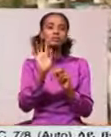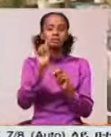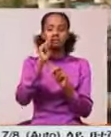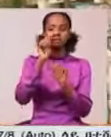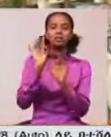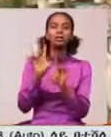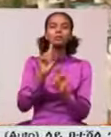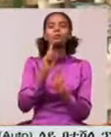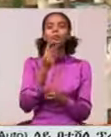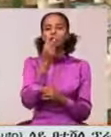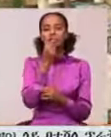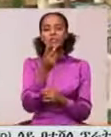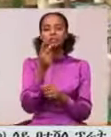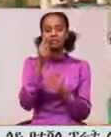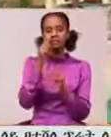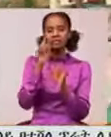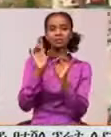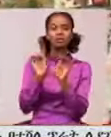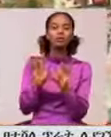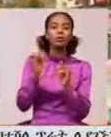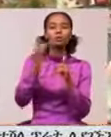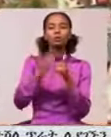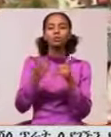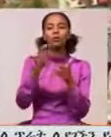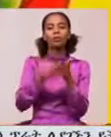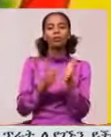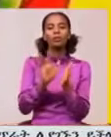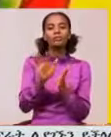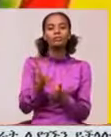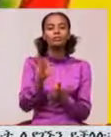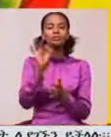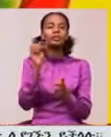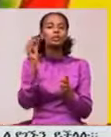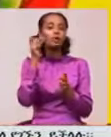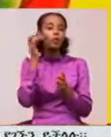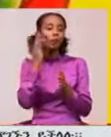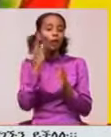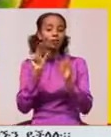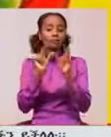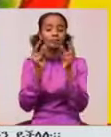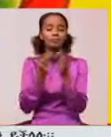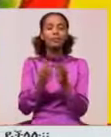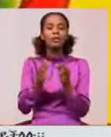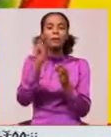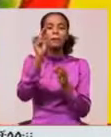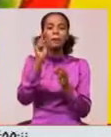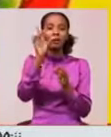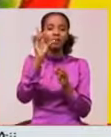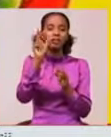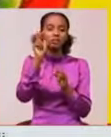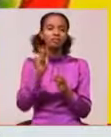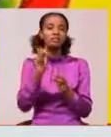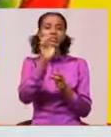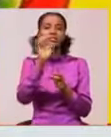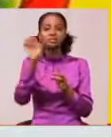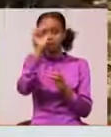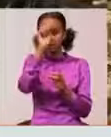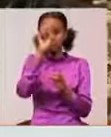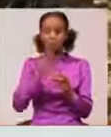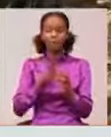ያዩት። ንቀታቸውን ያው መጨረሻ ላይ ዋጋቸውን አግኝቷል። የህወሓት ቡድን በማይካድራ የፈጸመውን ኢሰብአዊ